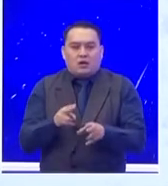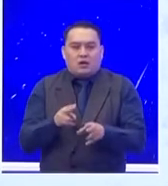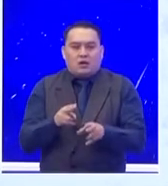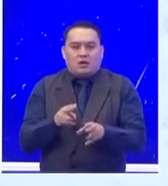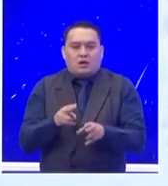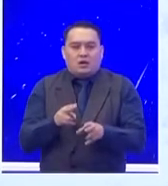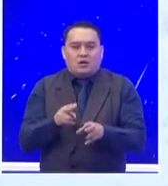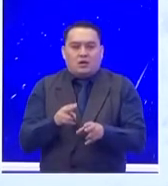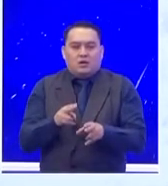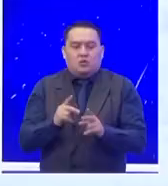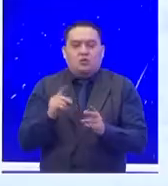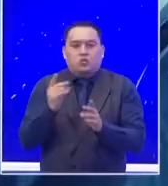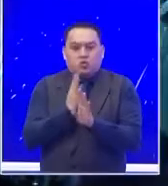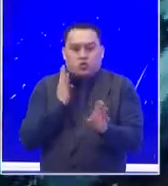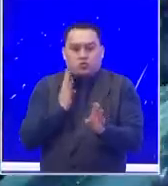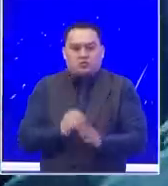стоять на квоту.